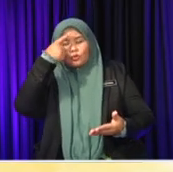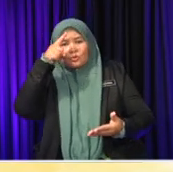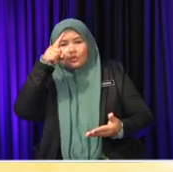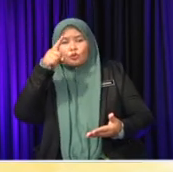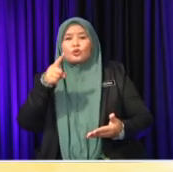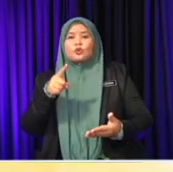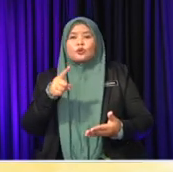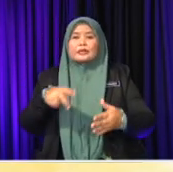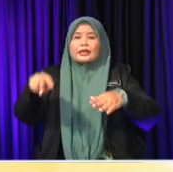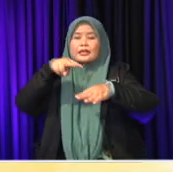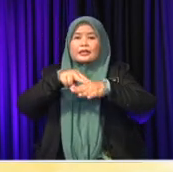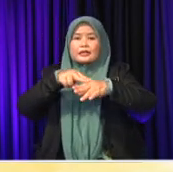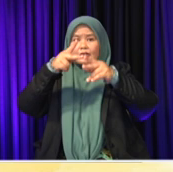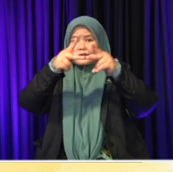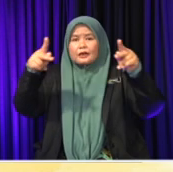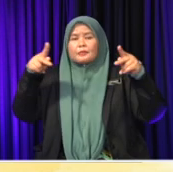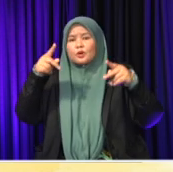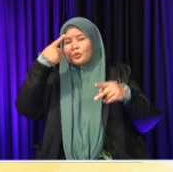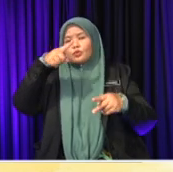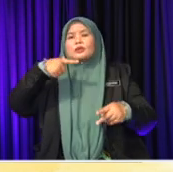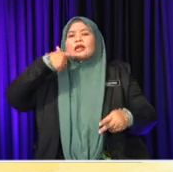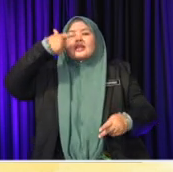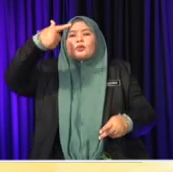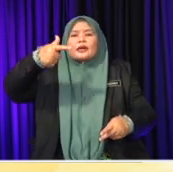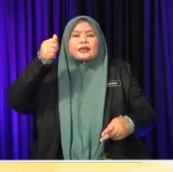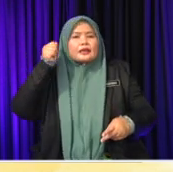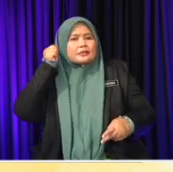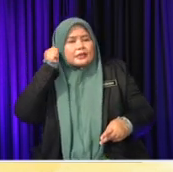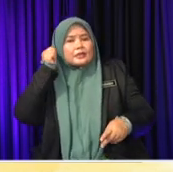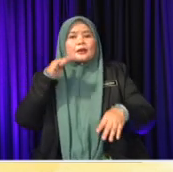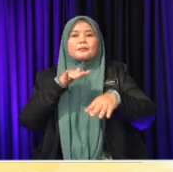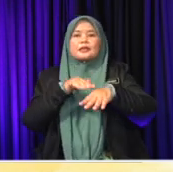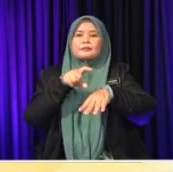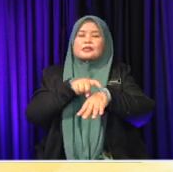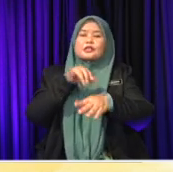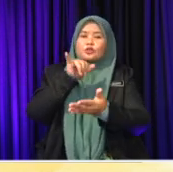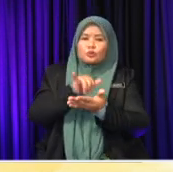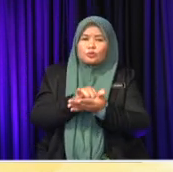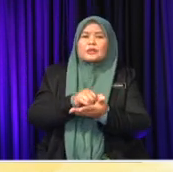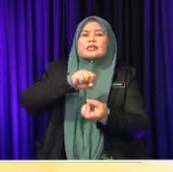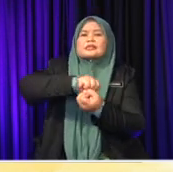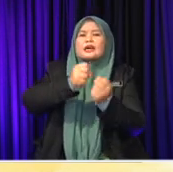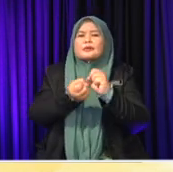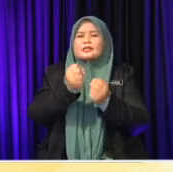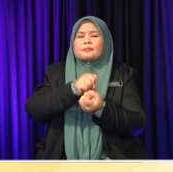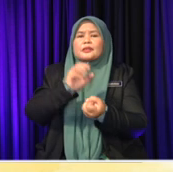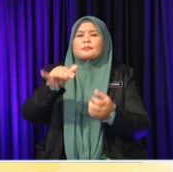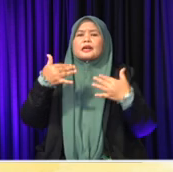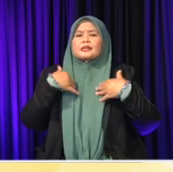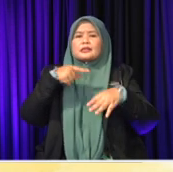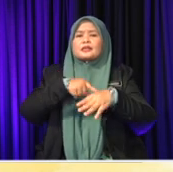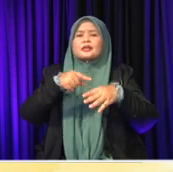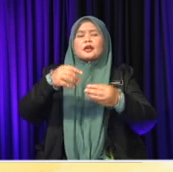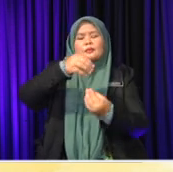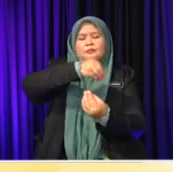Ka'bah untuk melayangkan azan Pada masa itu sahabat-sahabat yang berada di Mekkah